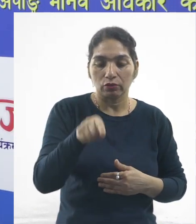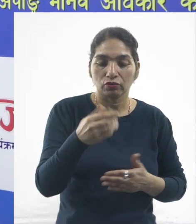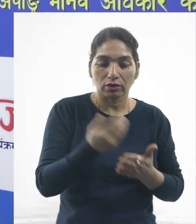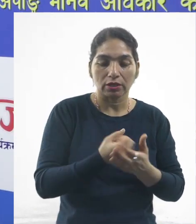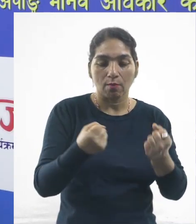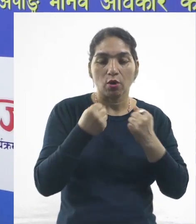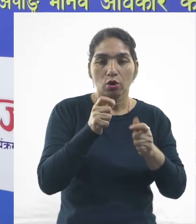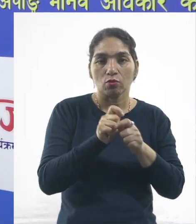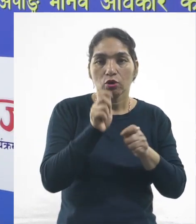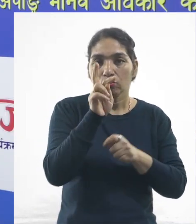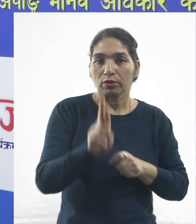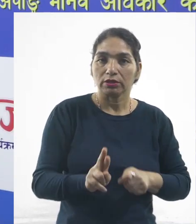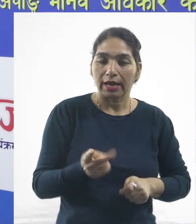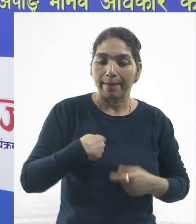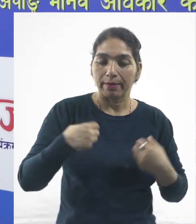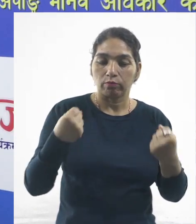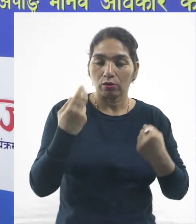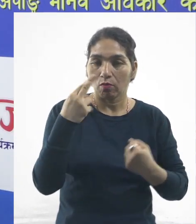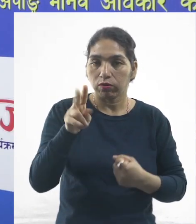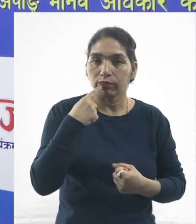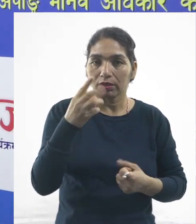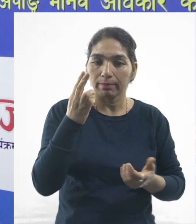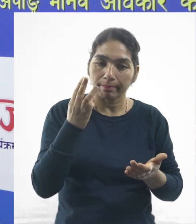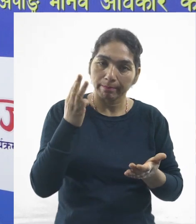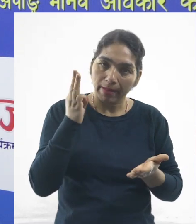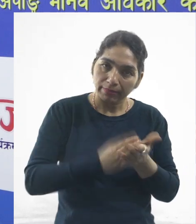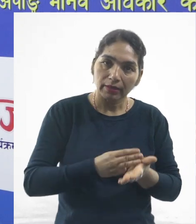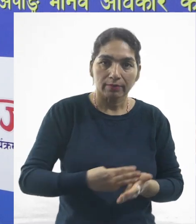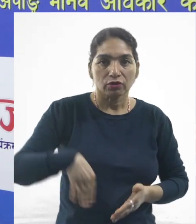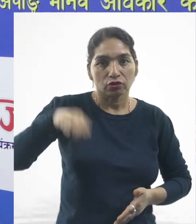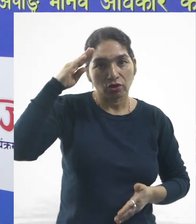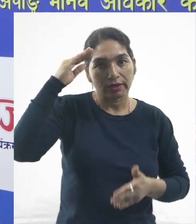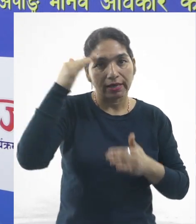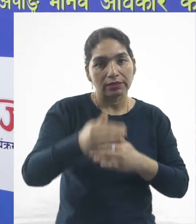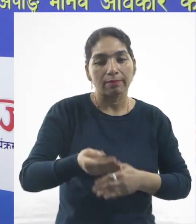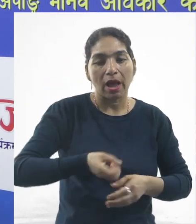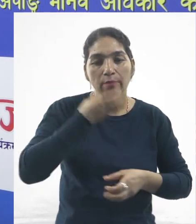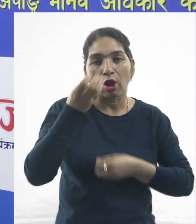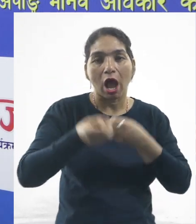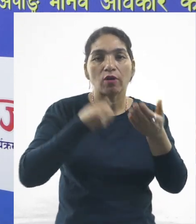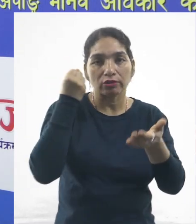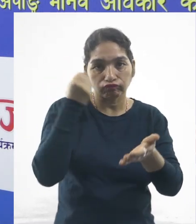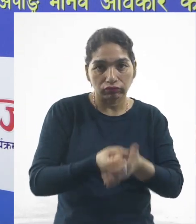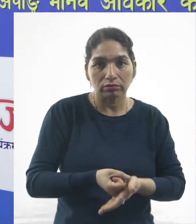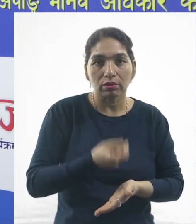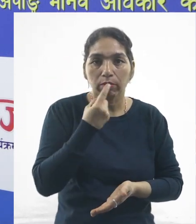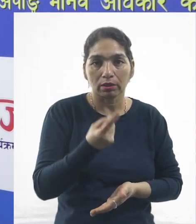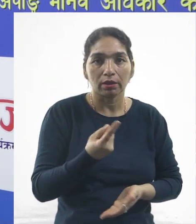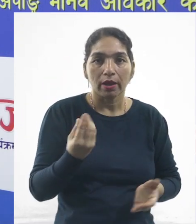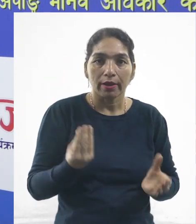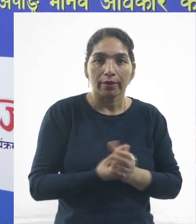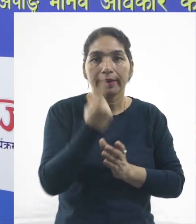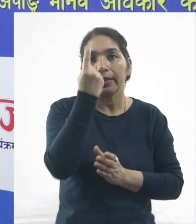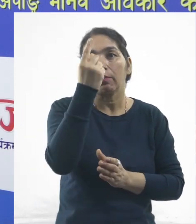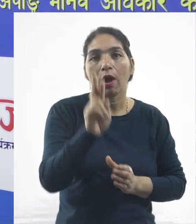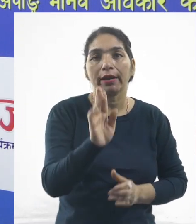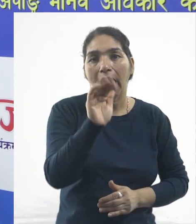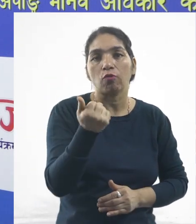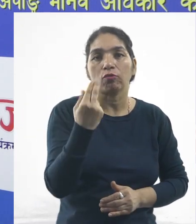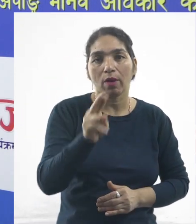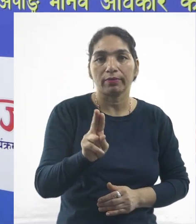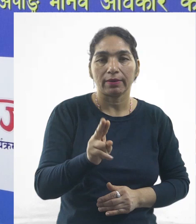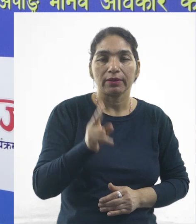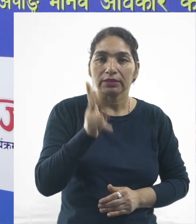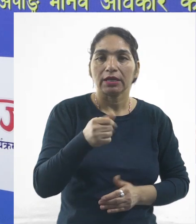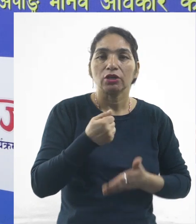बलियो बनाउनुपर्छ र हामी बलियो भयो भने मात्रै सरकारसँग हाम्रो आवाज पुर्याउन सक्छ है भन्ने कुराले उहाँहरू एक ढिक्क भएर आउनुभयो भने चाहिँ हामी त्यसलाई त